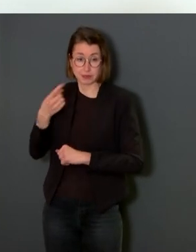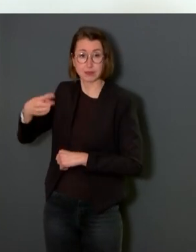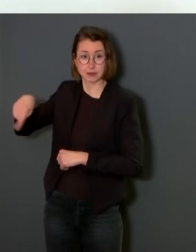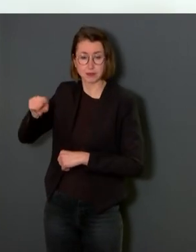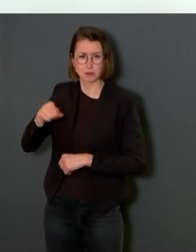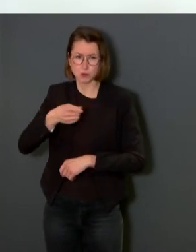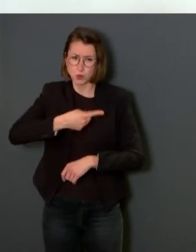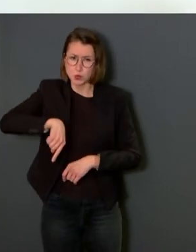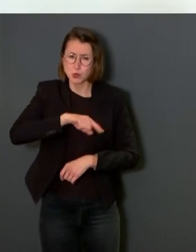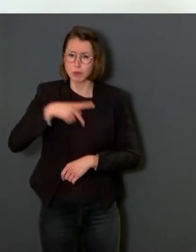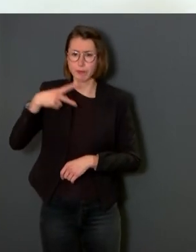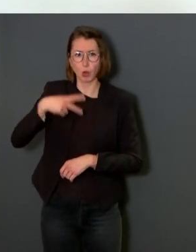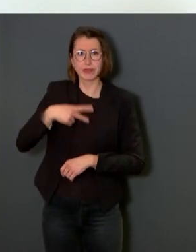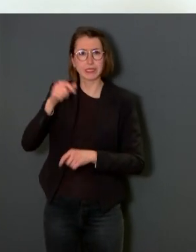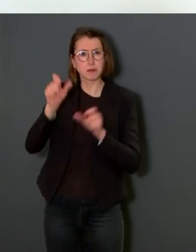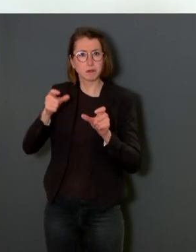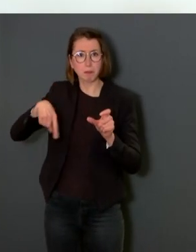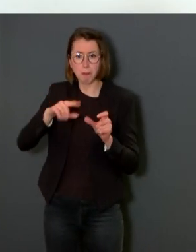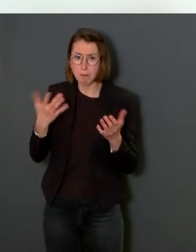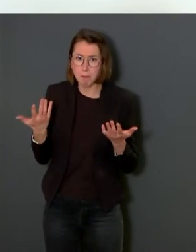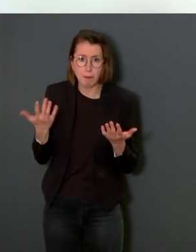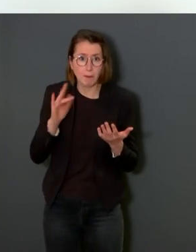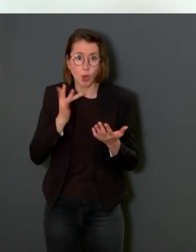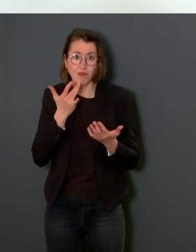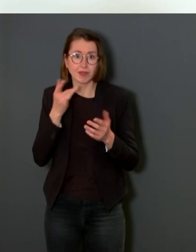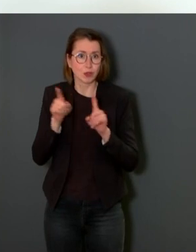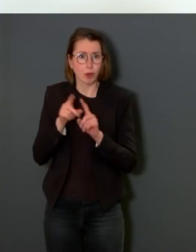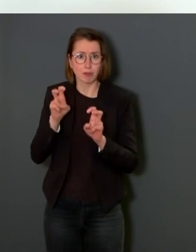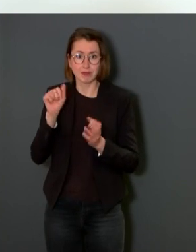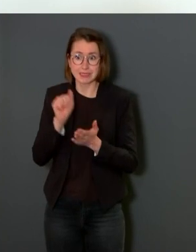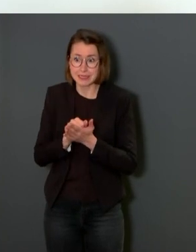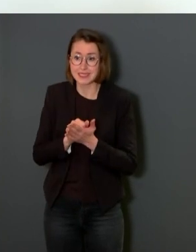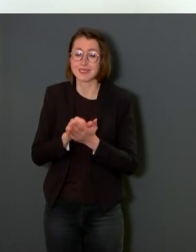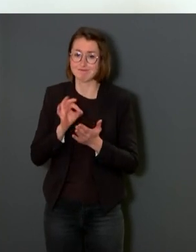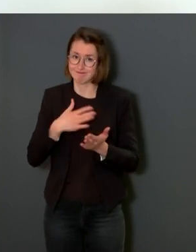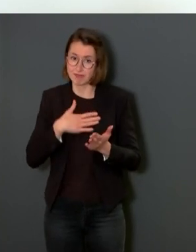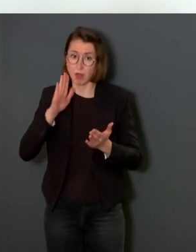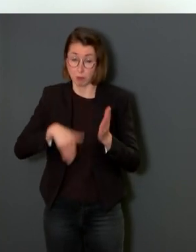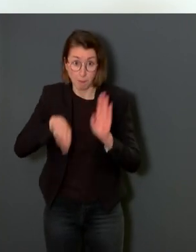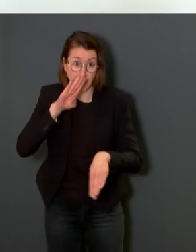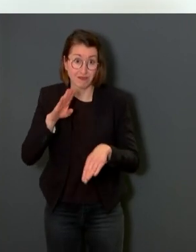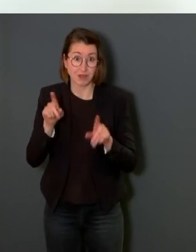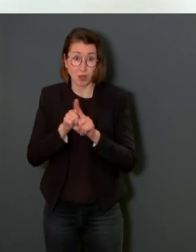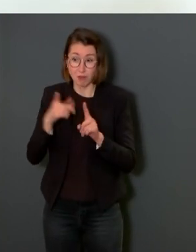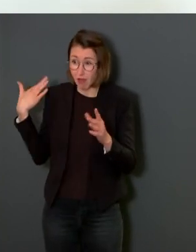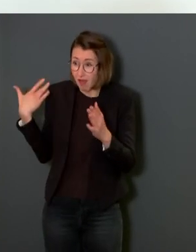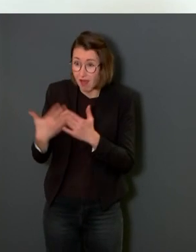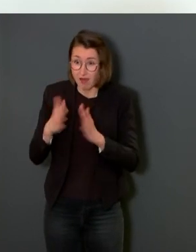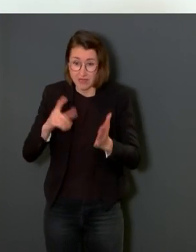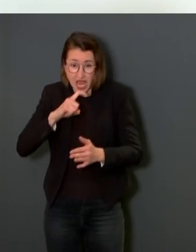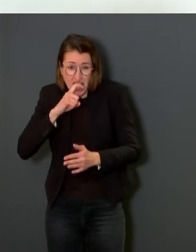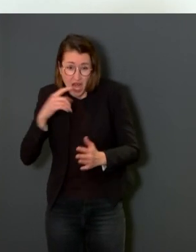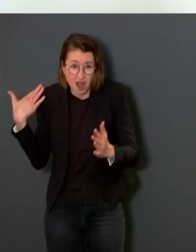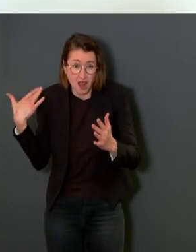de commettre des erreurs et tout gâcher, comme a dit le Premier ministre, gâcher les efforts de nos concitoyens,